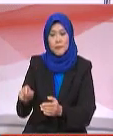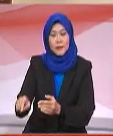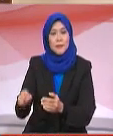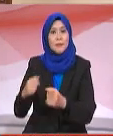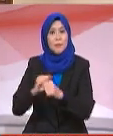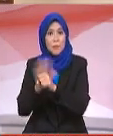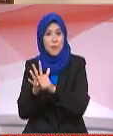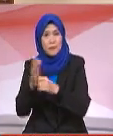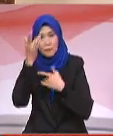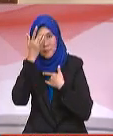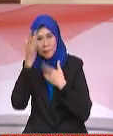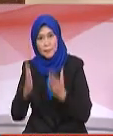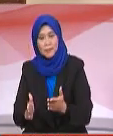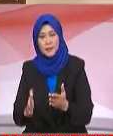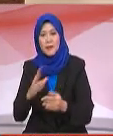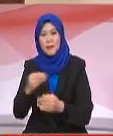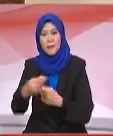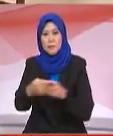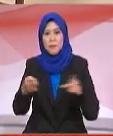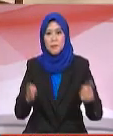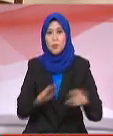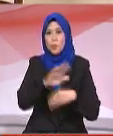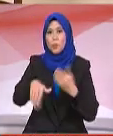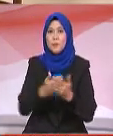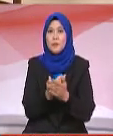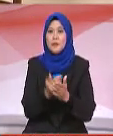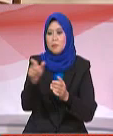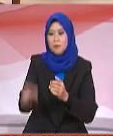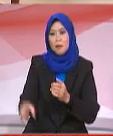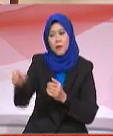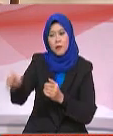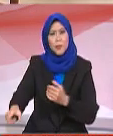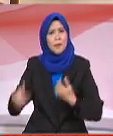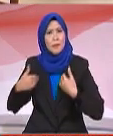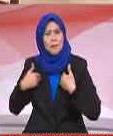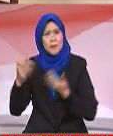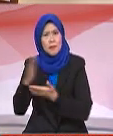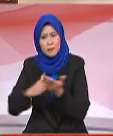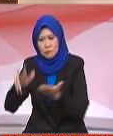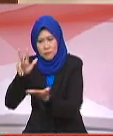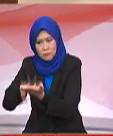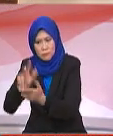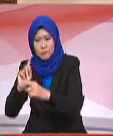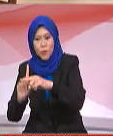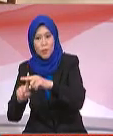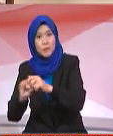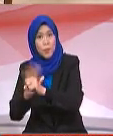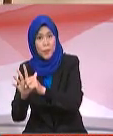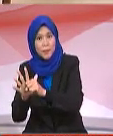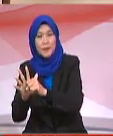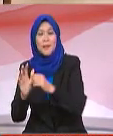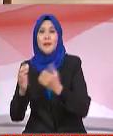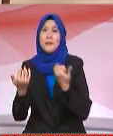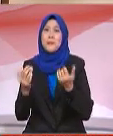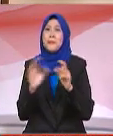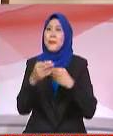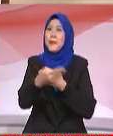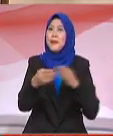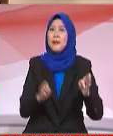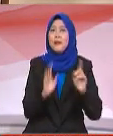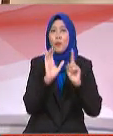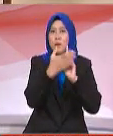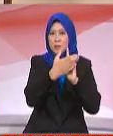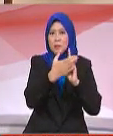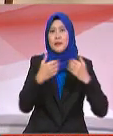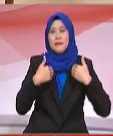bilik alternatif yang akan menempatkan kesemua calon sekiranya terdapat calon yang disahkan positif, serta bilik kuarantin bagi calon